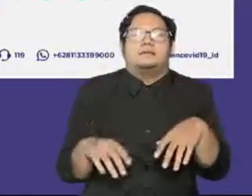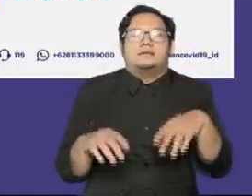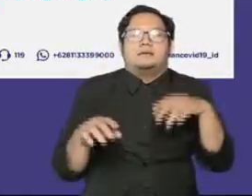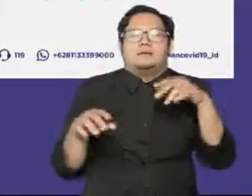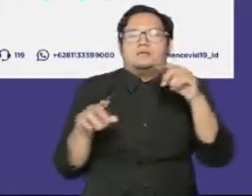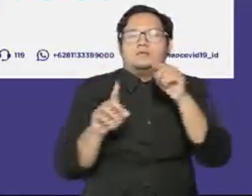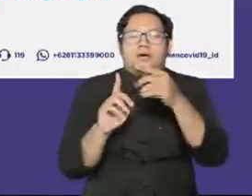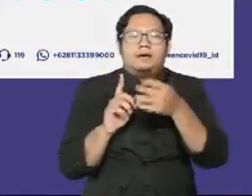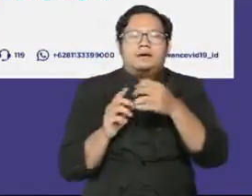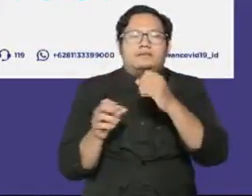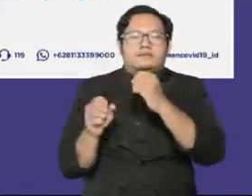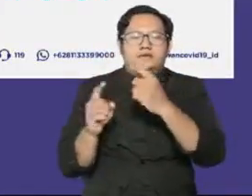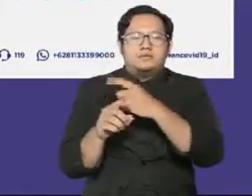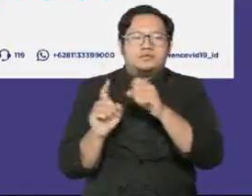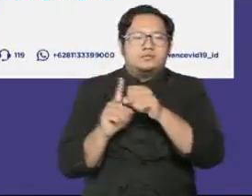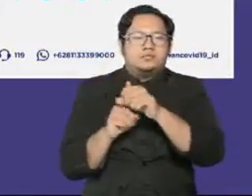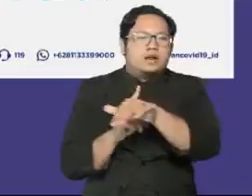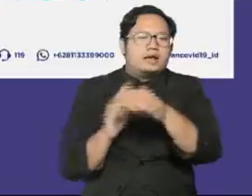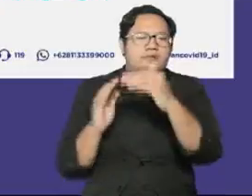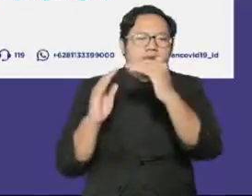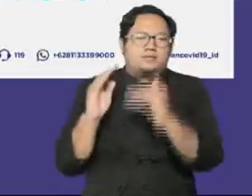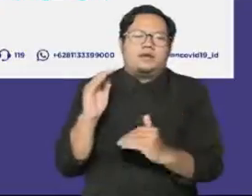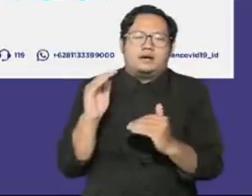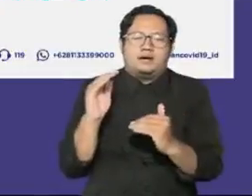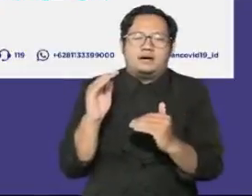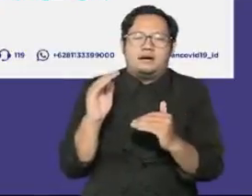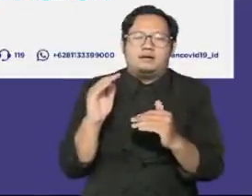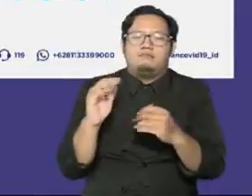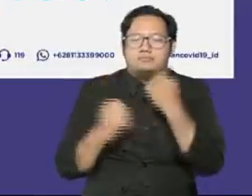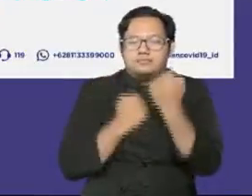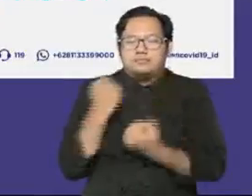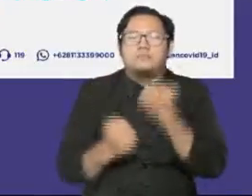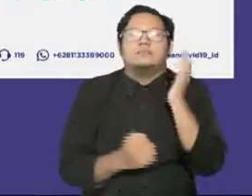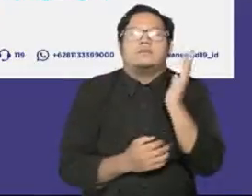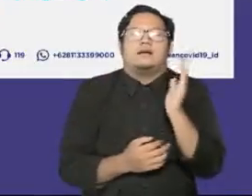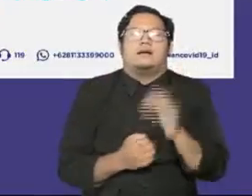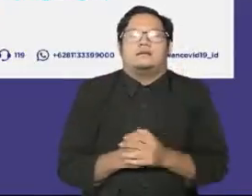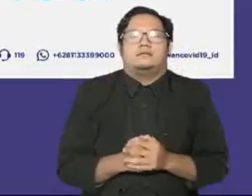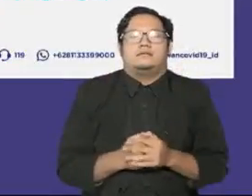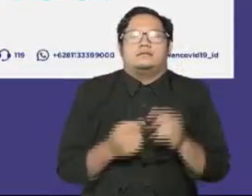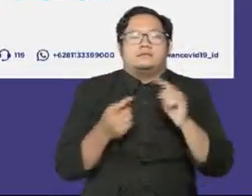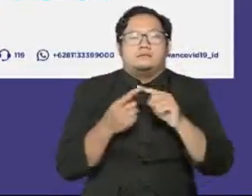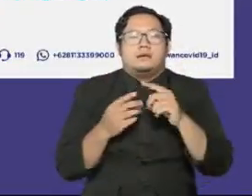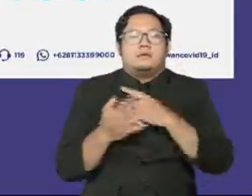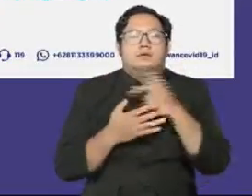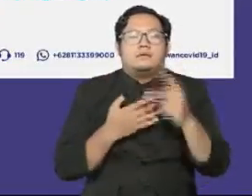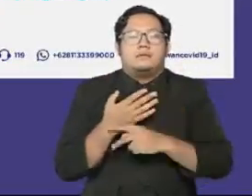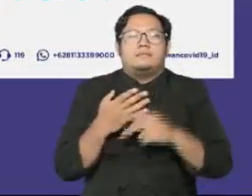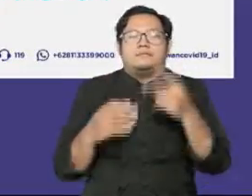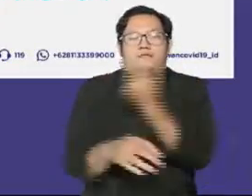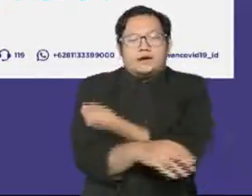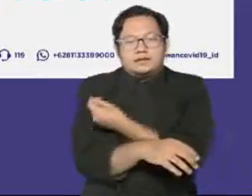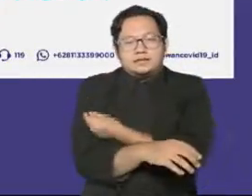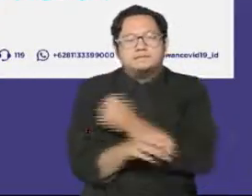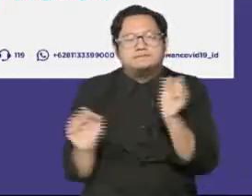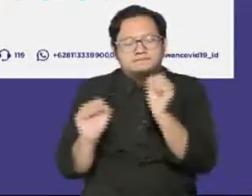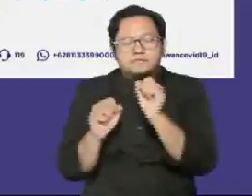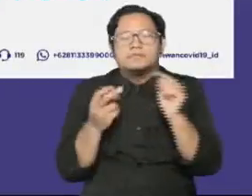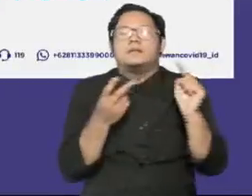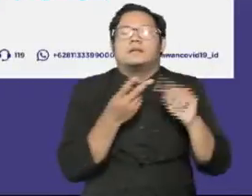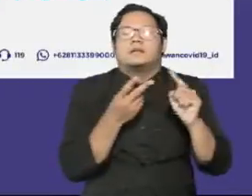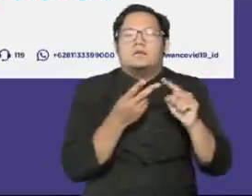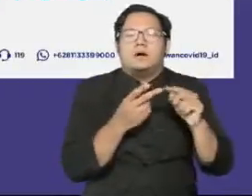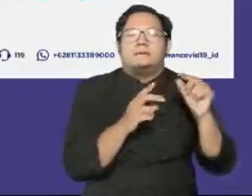sebesar-besarnya pertama adalah program percepatan vaksinasi yang kedua adalah penerapan ppkm